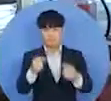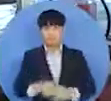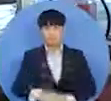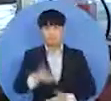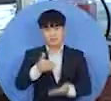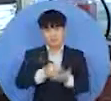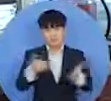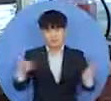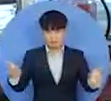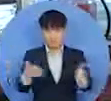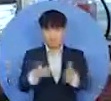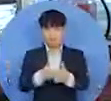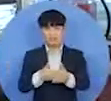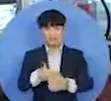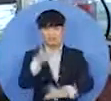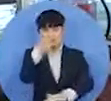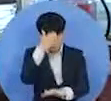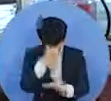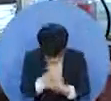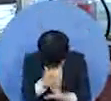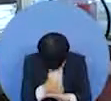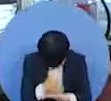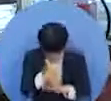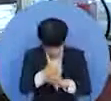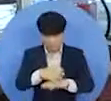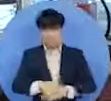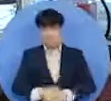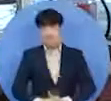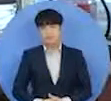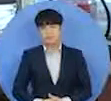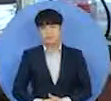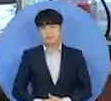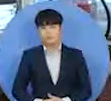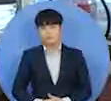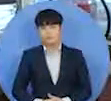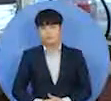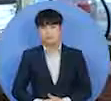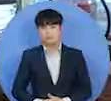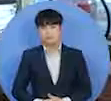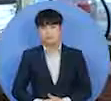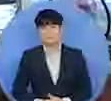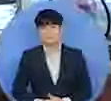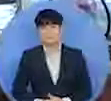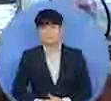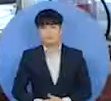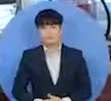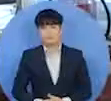보시면 어떨까요? 이상으로 뉴스 마치겠습니다. 시청해주신 여러분 고맙습니다.